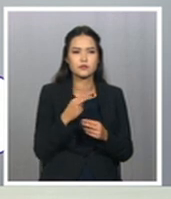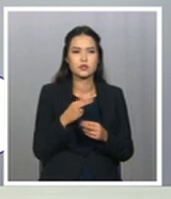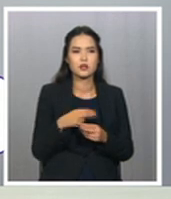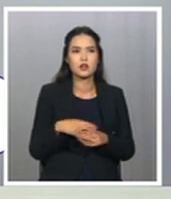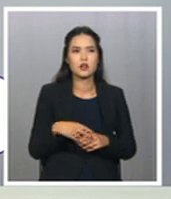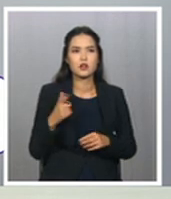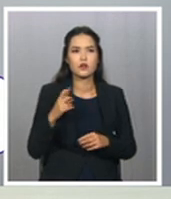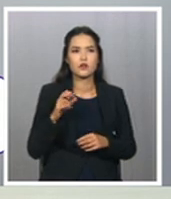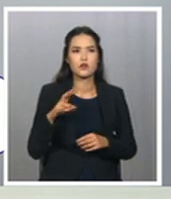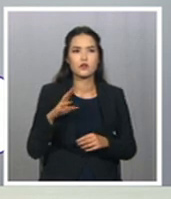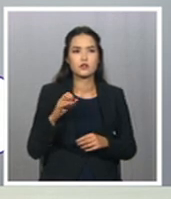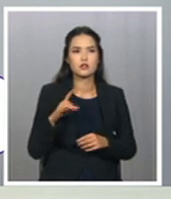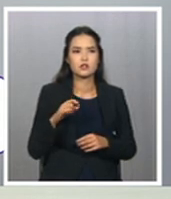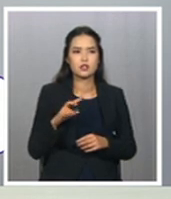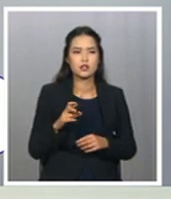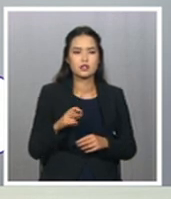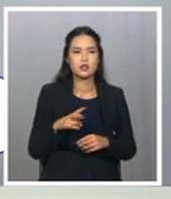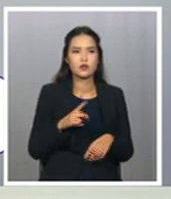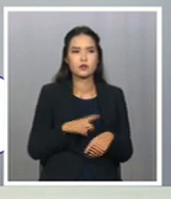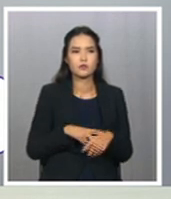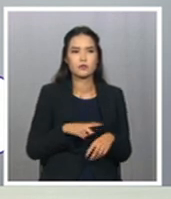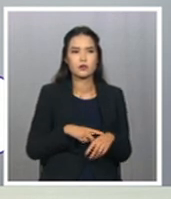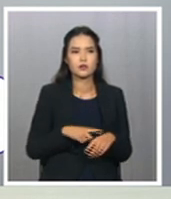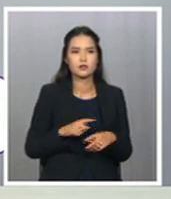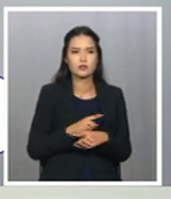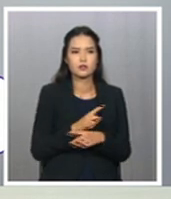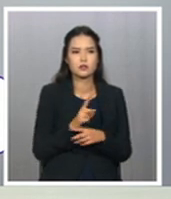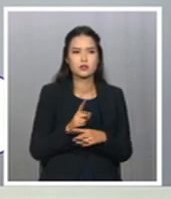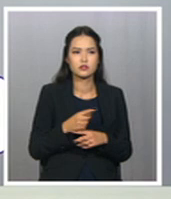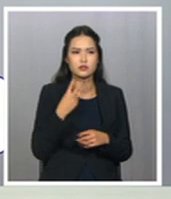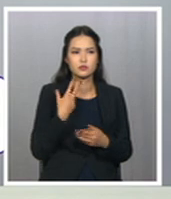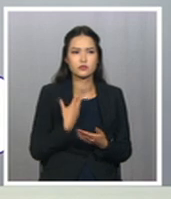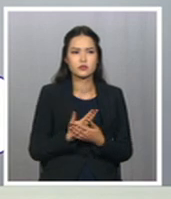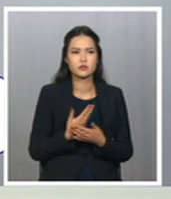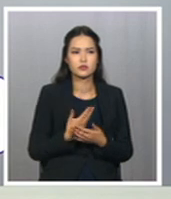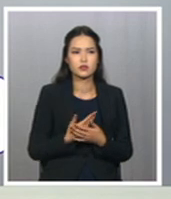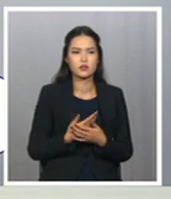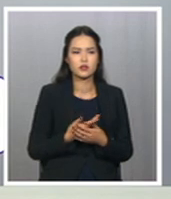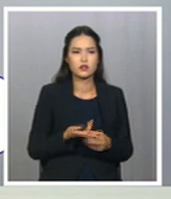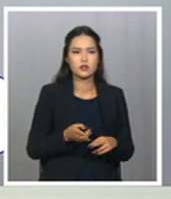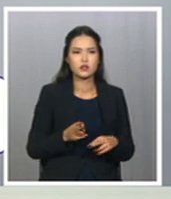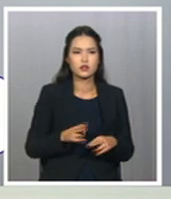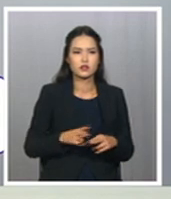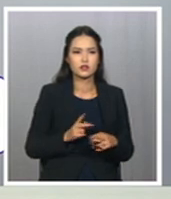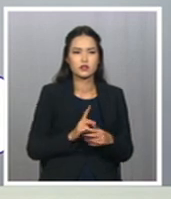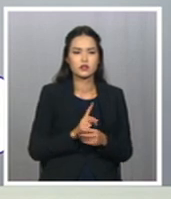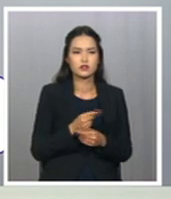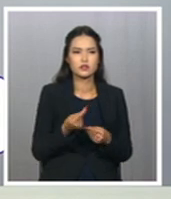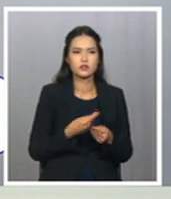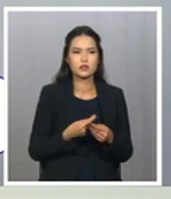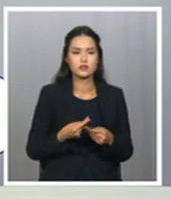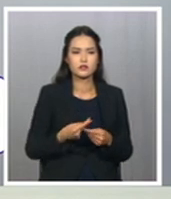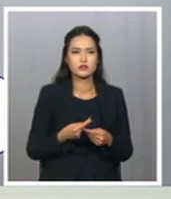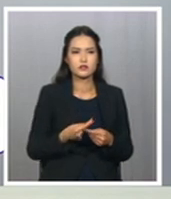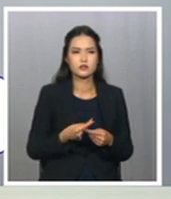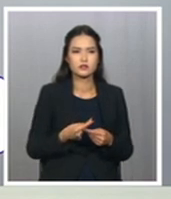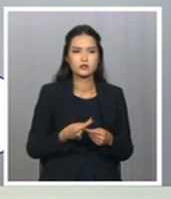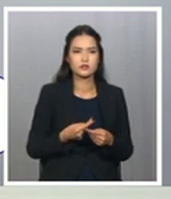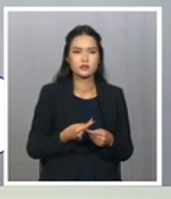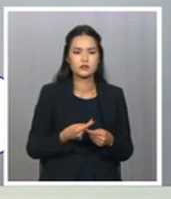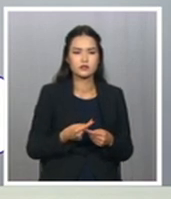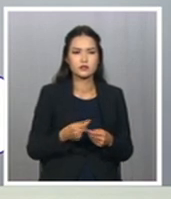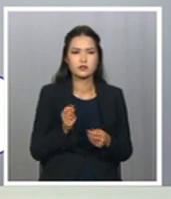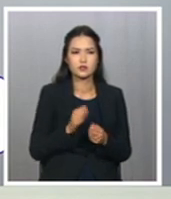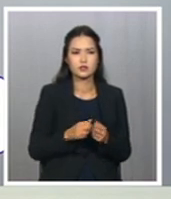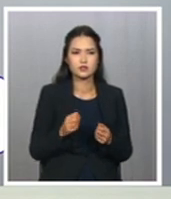координата, яғни x-тің уақытқа тәуелділік графигі көрсетілген. Бұл график, яғни біз кез келген